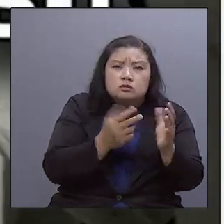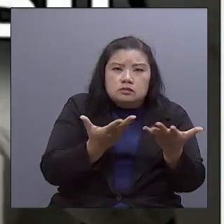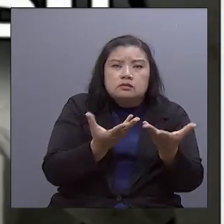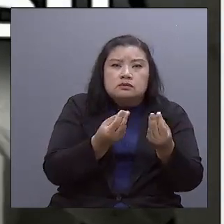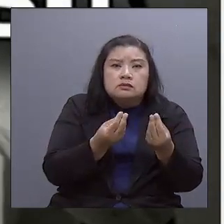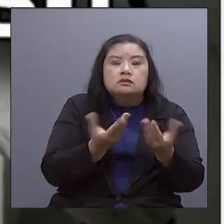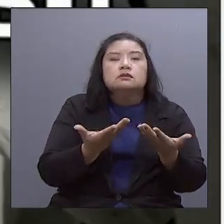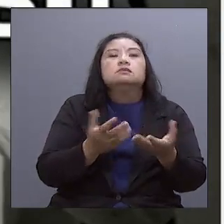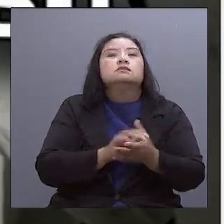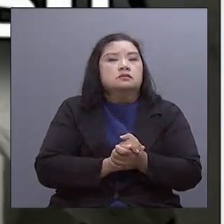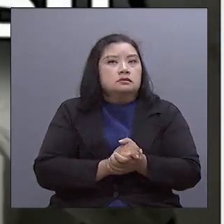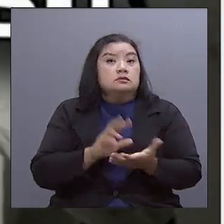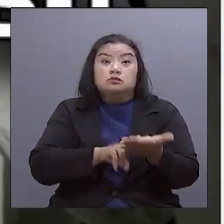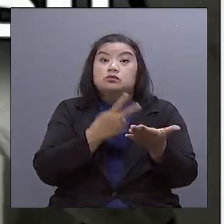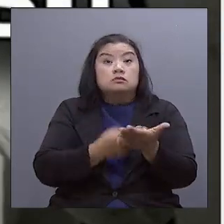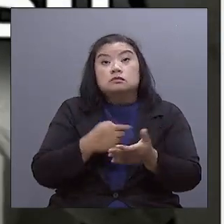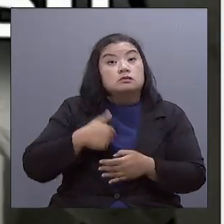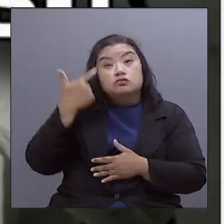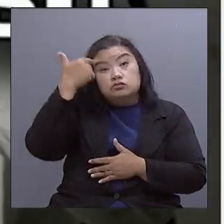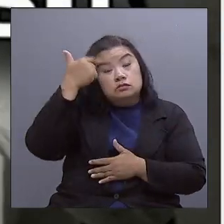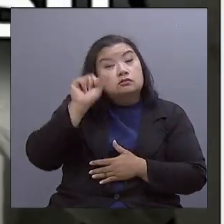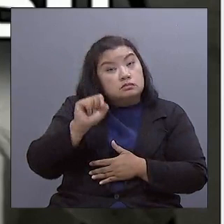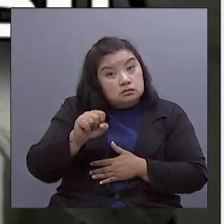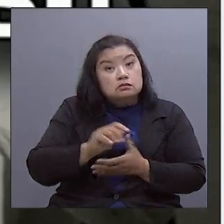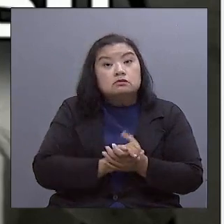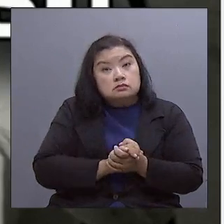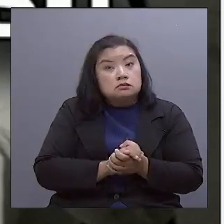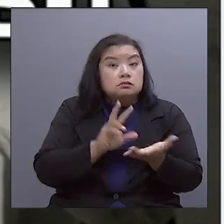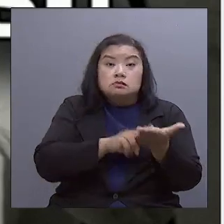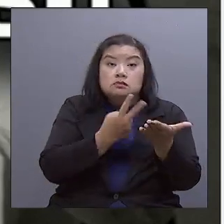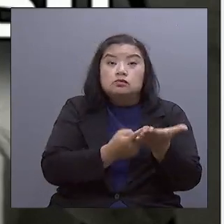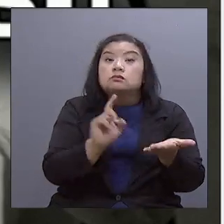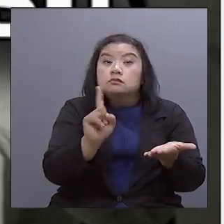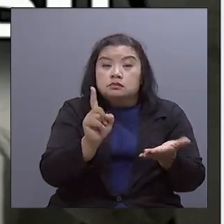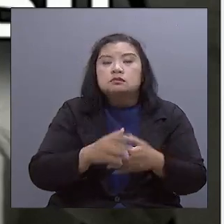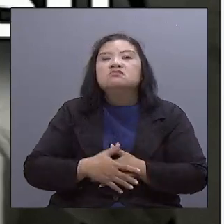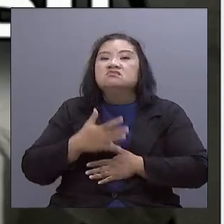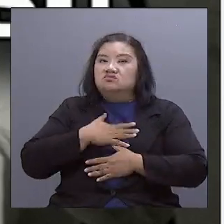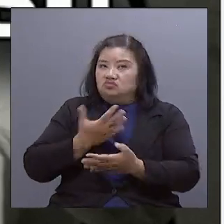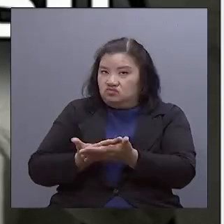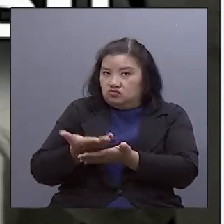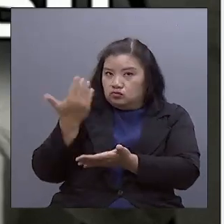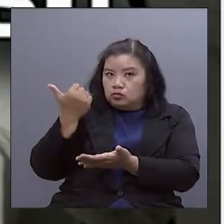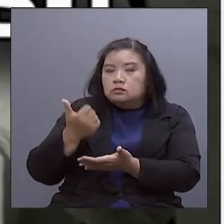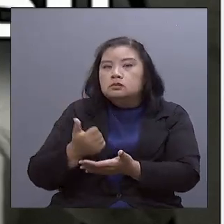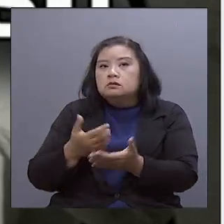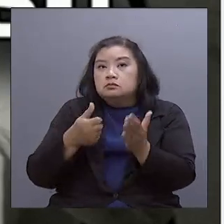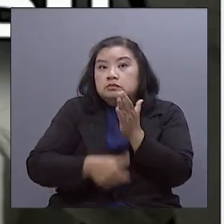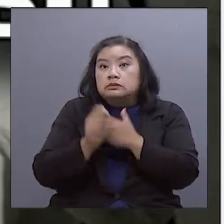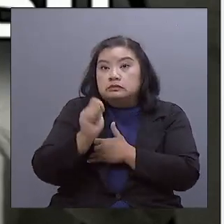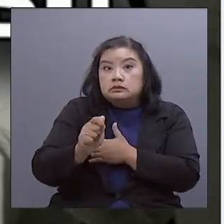มองว่านี่เป็นการตีความแบบศรีธนญชัยค่ะแล้วค่อยสรุปว่าคนที่เป็นนายทุนมีเจตนาเลี่ยงภาษีแบบนี้